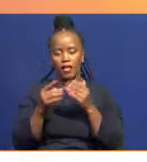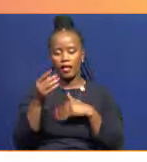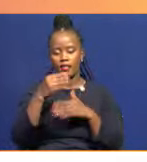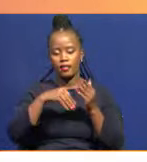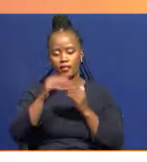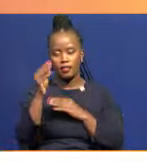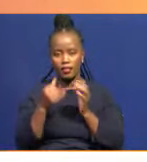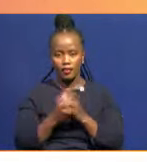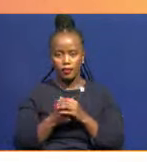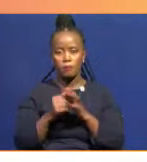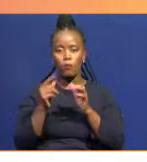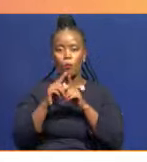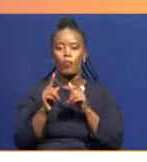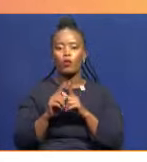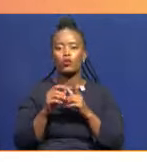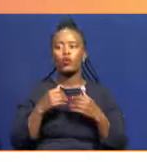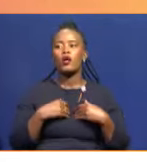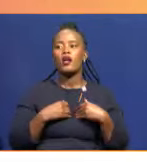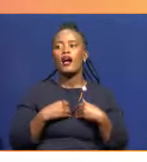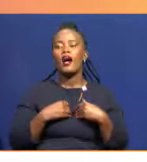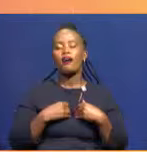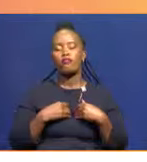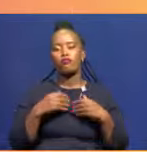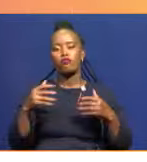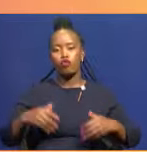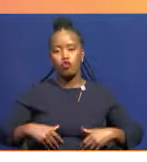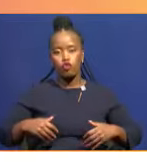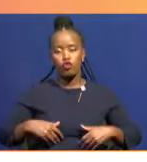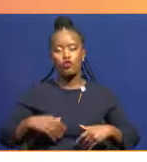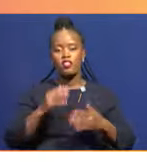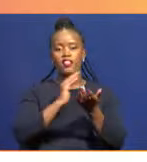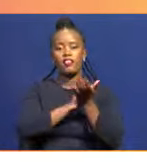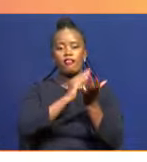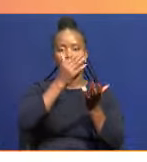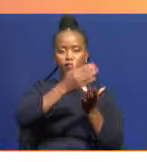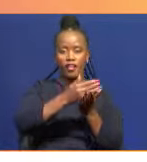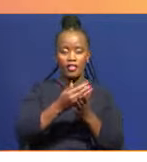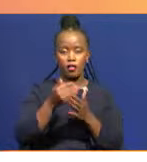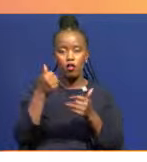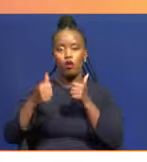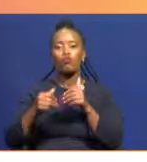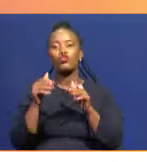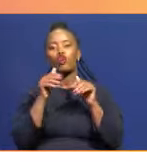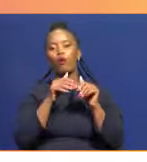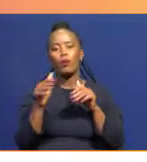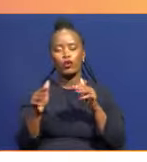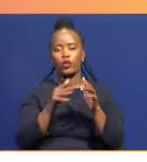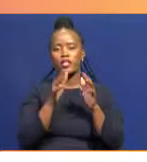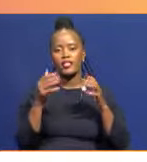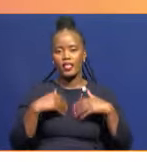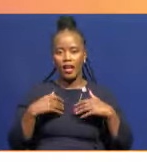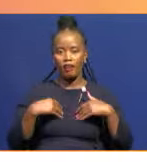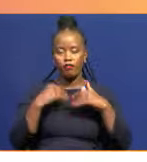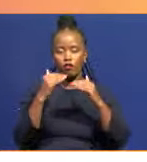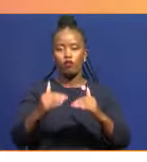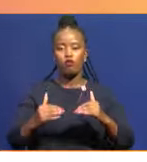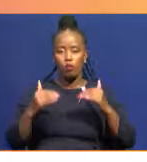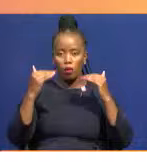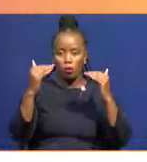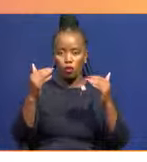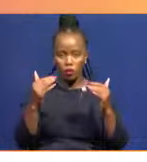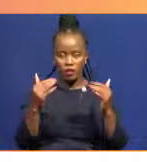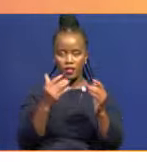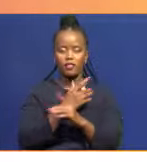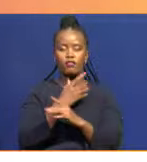kuna hili shirika la Youth Enterprise Fund pia limepeana nafasi ya kufanya promotion ya youth ideas